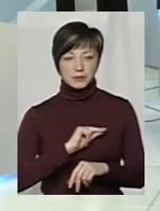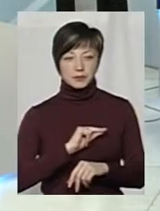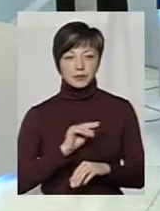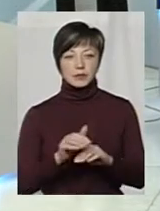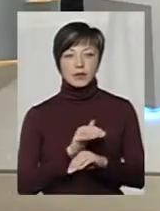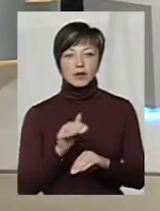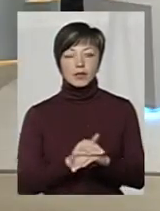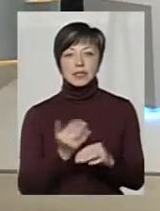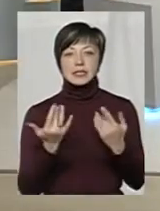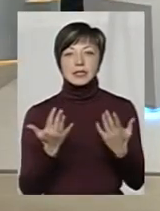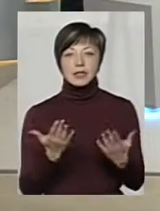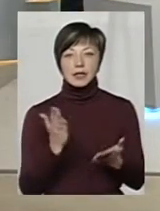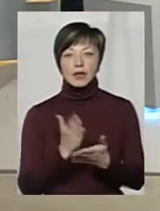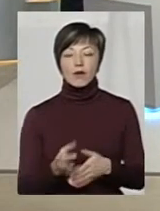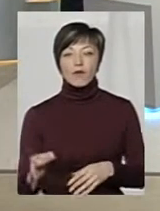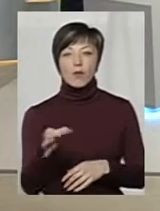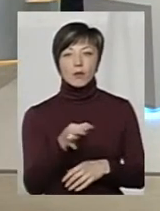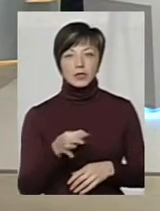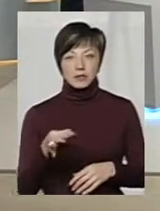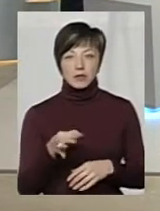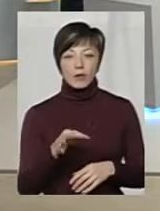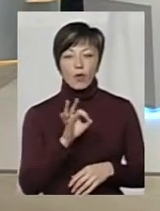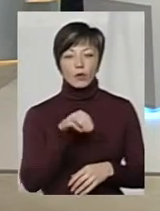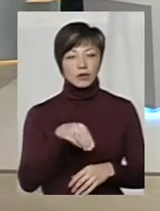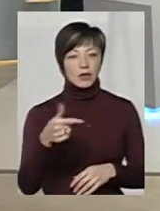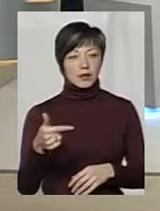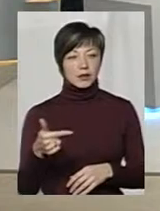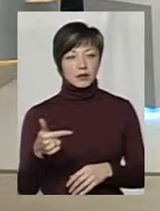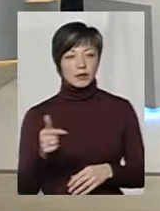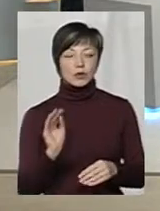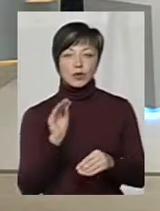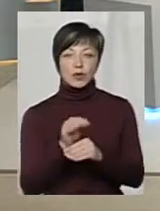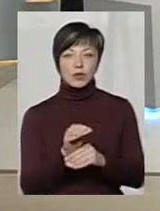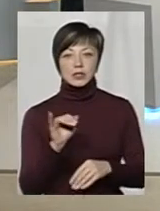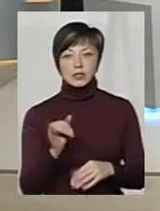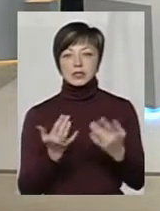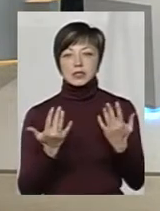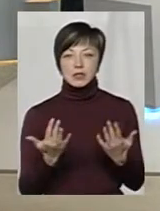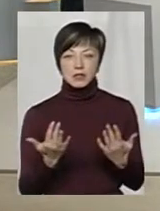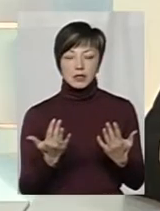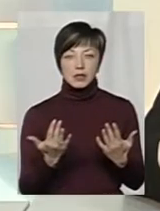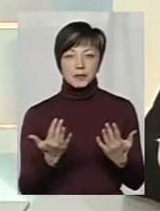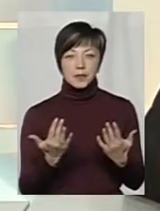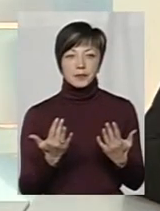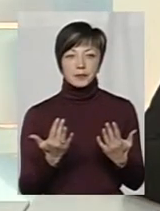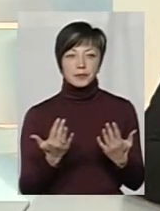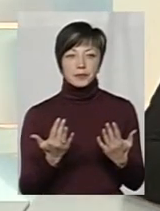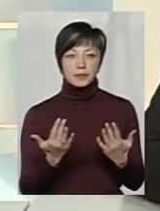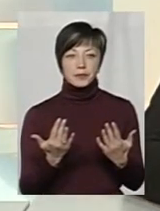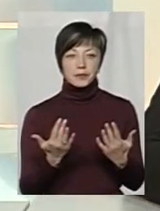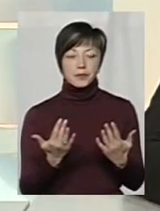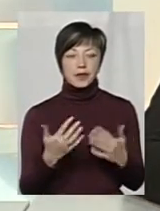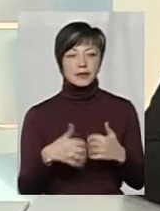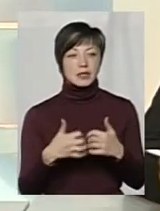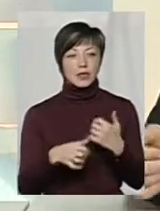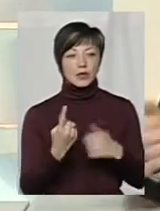Будь ласка, скільки їх в області, в об'єднаних територіальних громадах додалося і скільки в середньому на